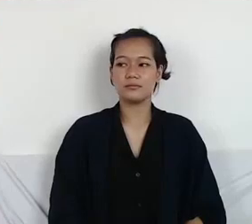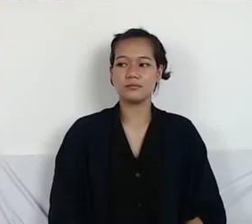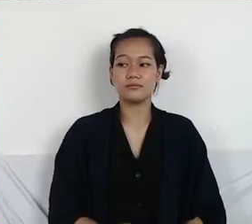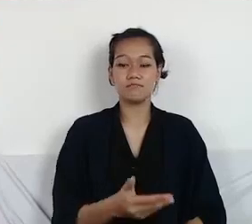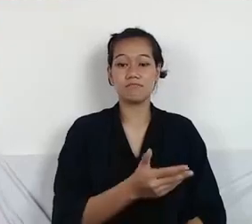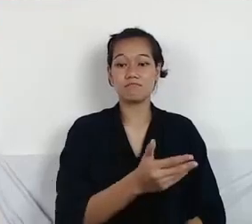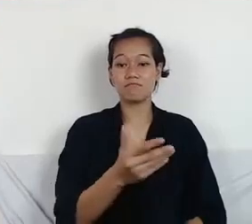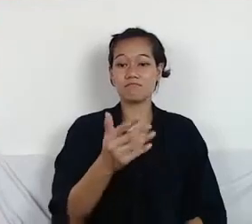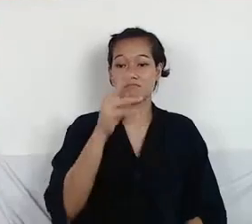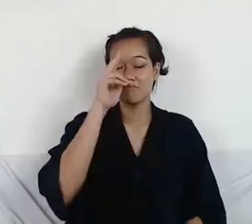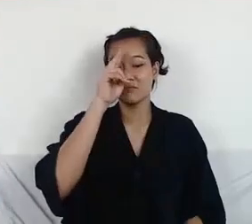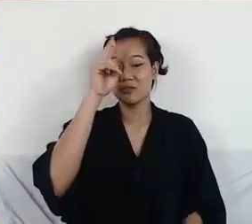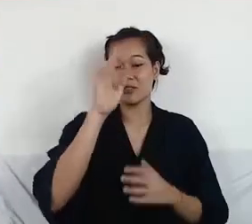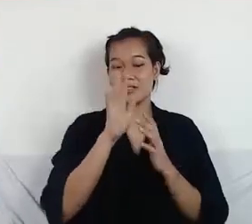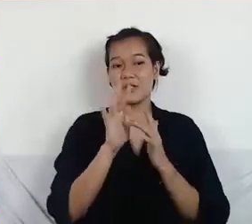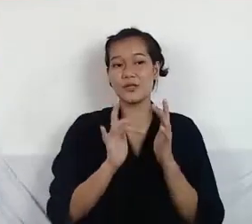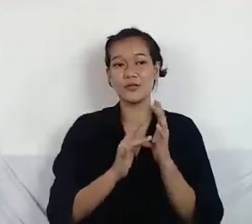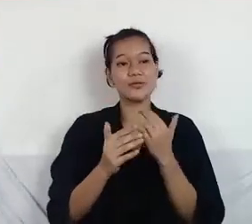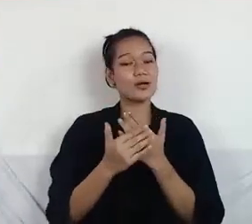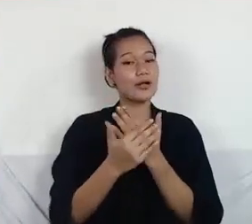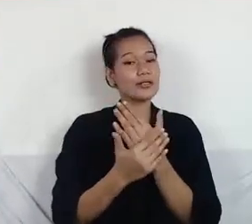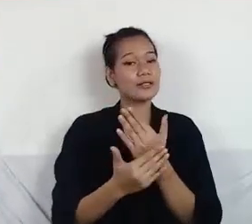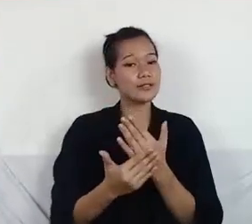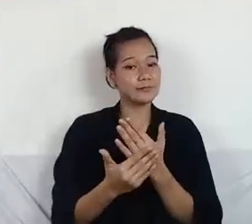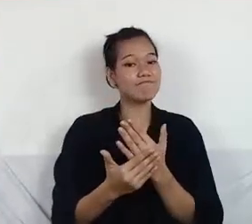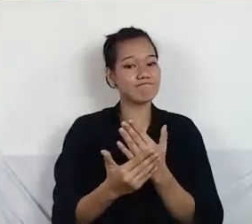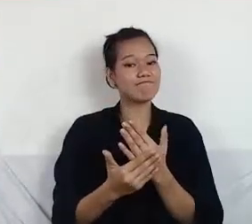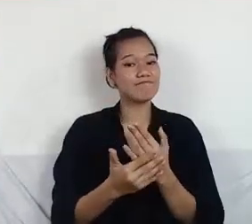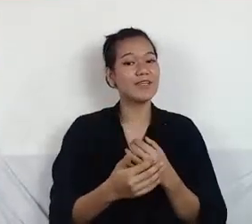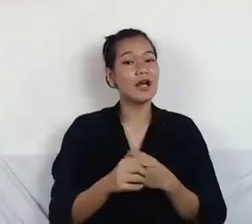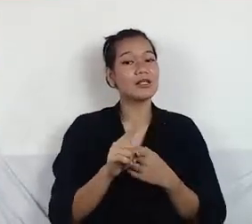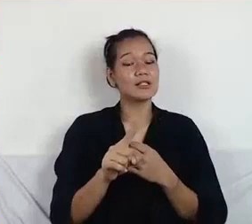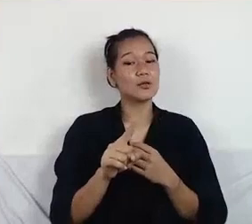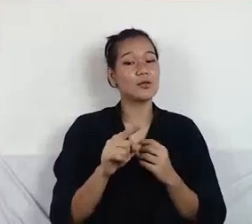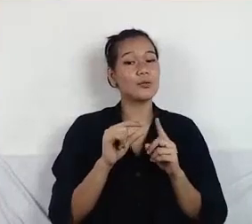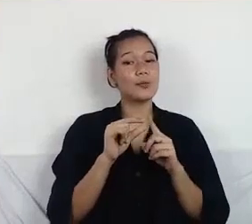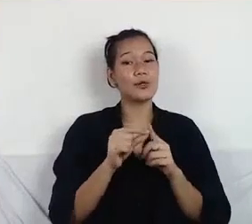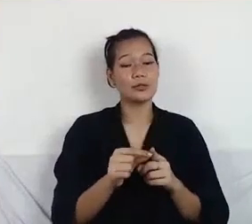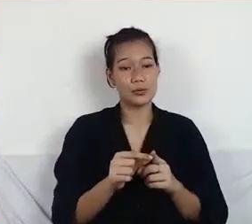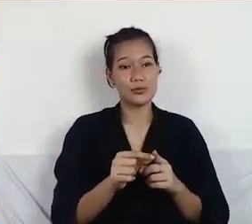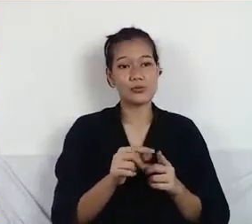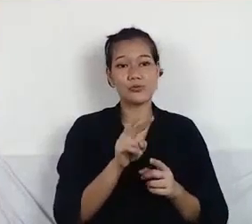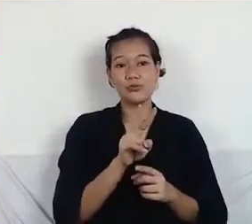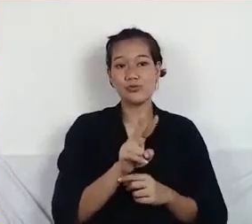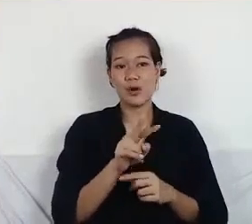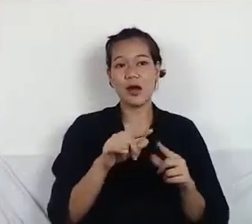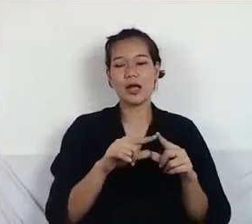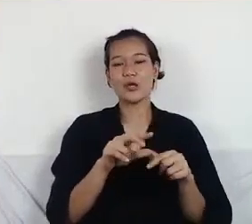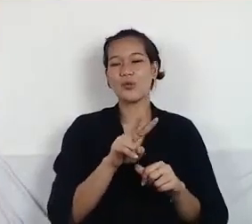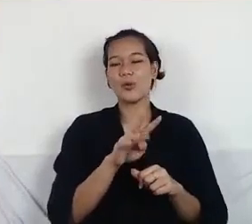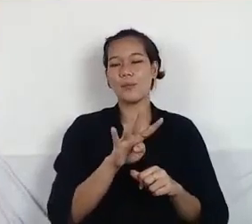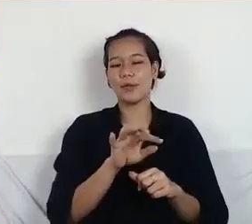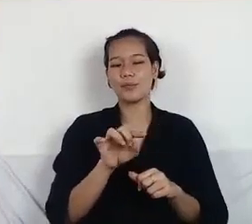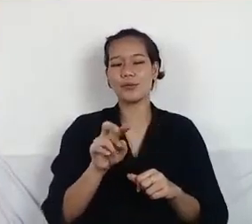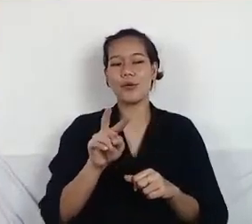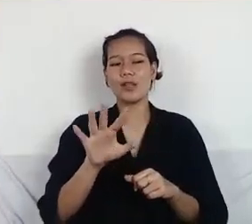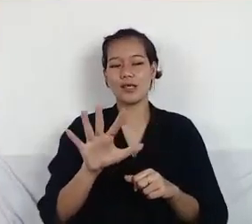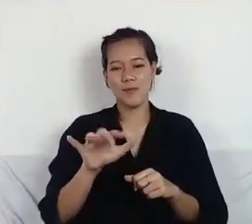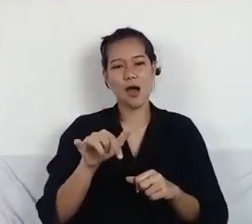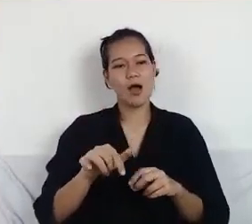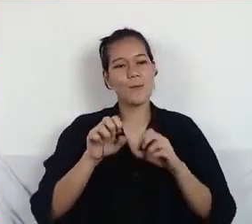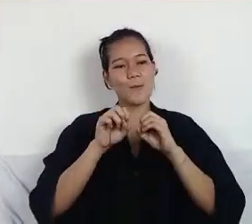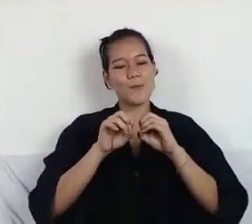Saudaraku yang dikasihi oleh Tuhan Yesus Kristus, surat 1 Petrus pasal 2 ayat 24 dan 25 menjadi